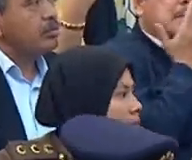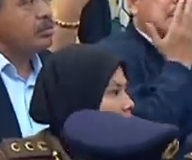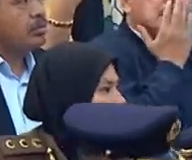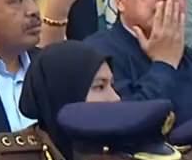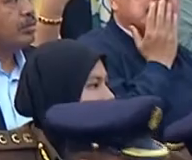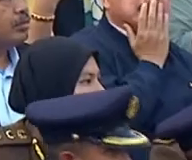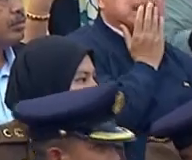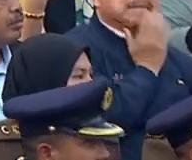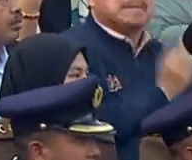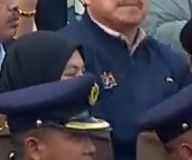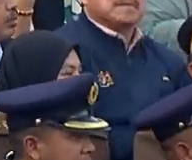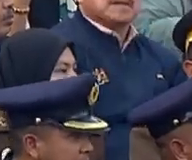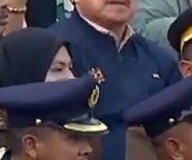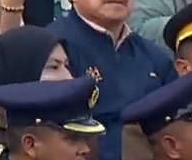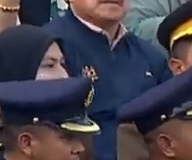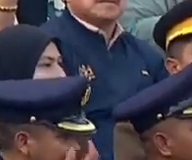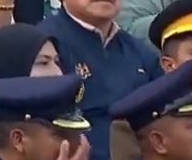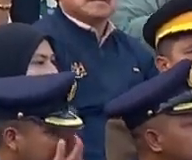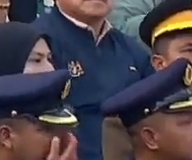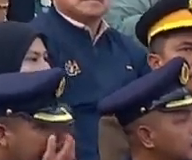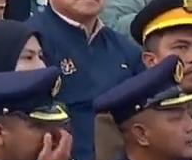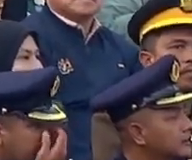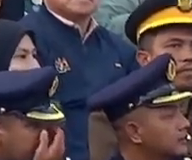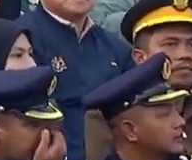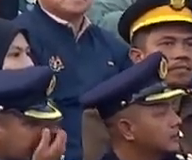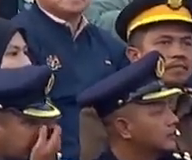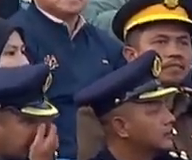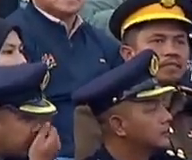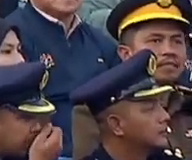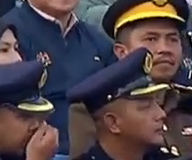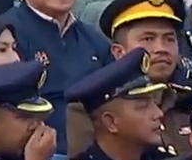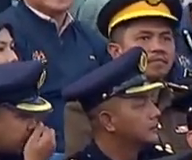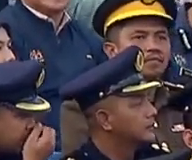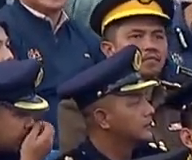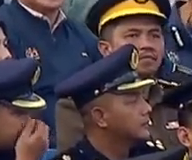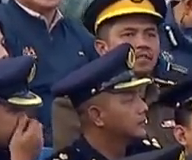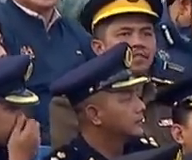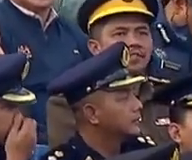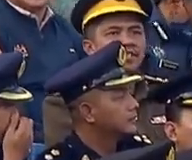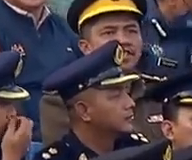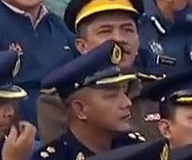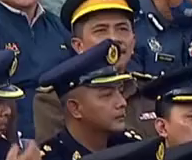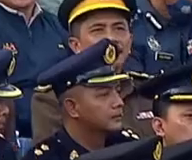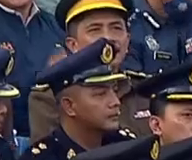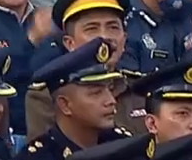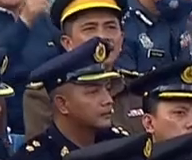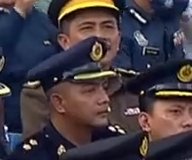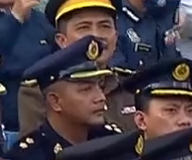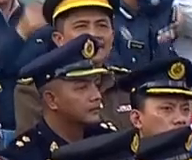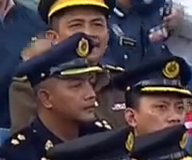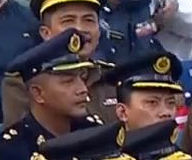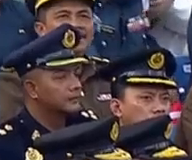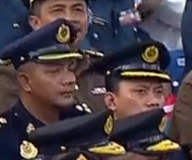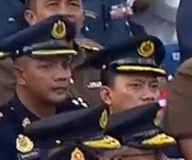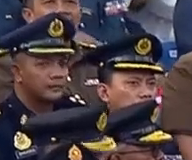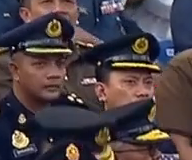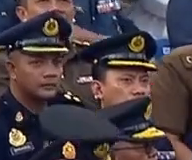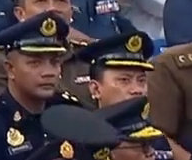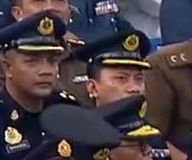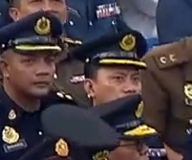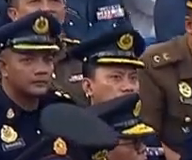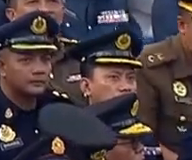bagi menyelamatkan tebusan oleh pasukan khas Angkatan Tentera Malaysia yang terdiri daripada gabungan 21 grup gerak